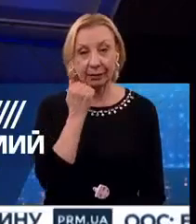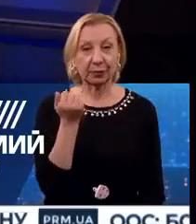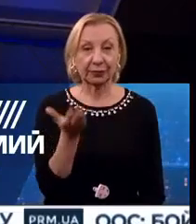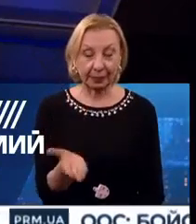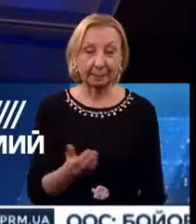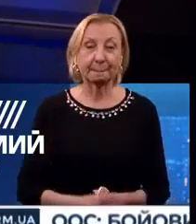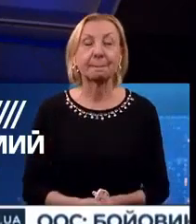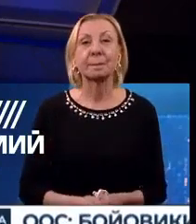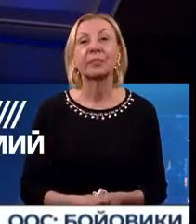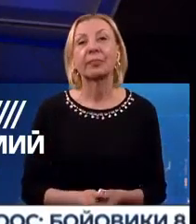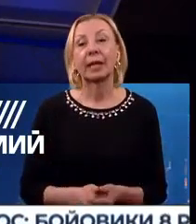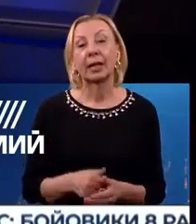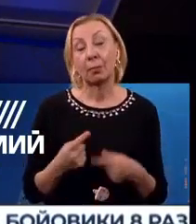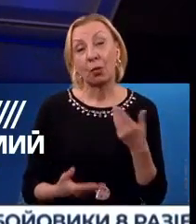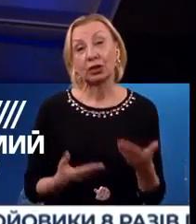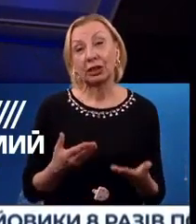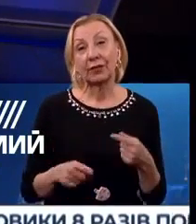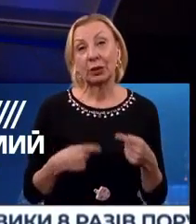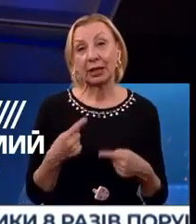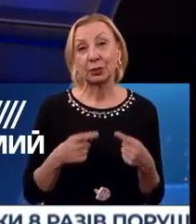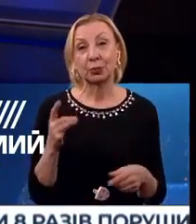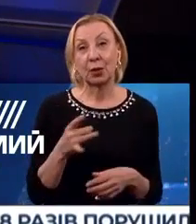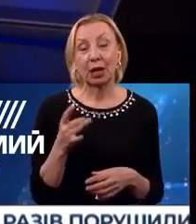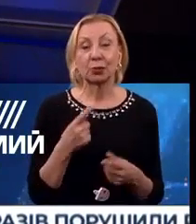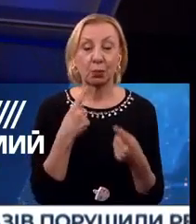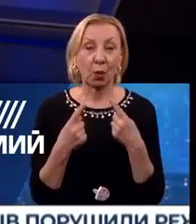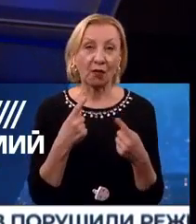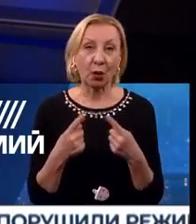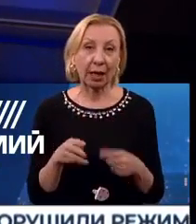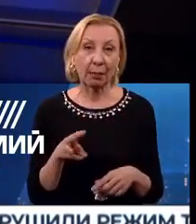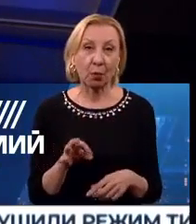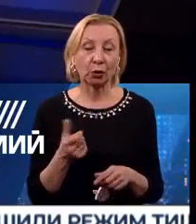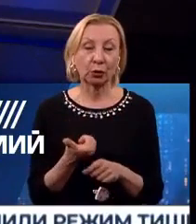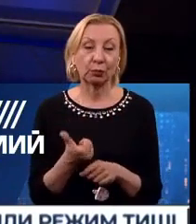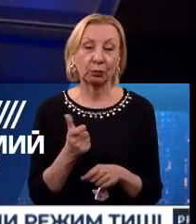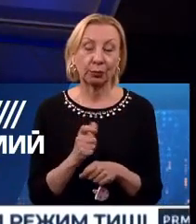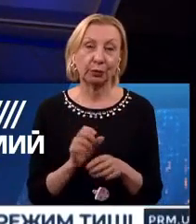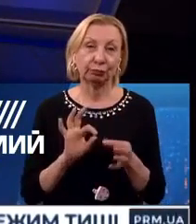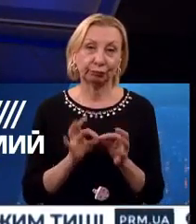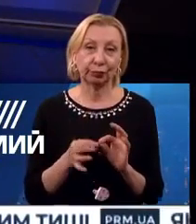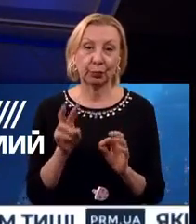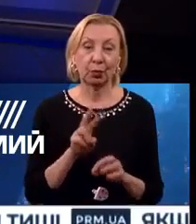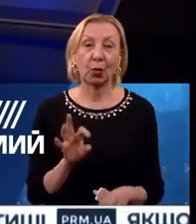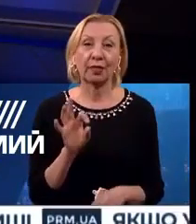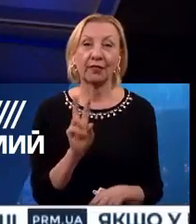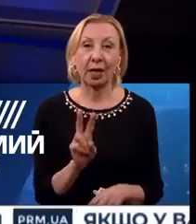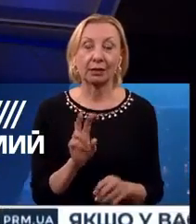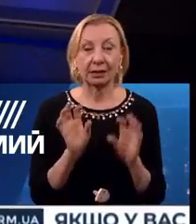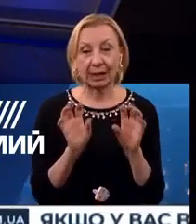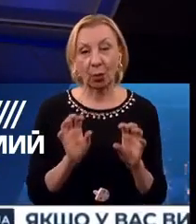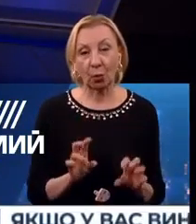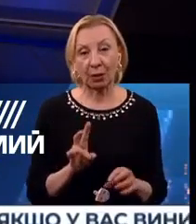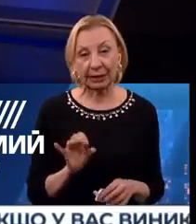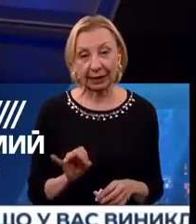будемо говорити, і, можливо, наступного разу поговоримо вже трошки ширше про 2 закони, які були прийняті, ви